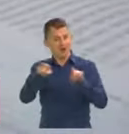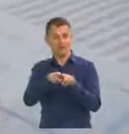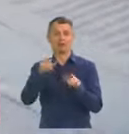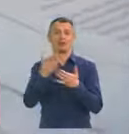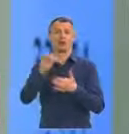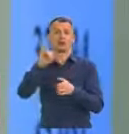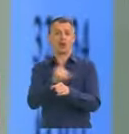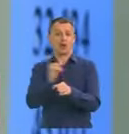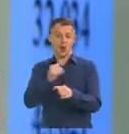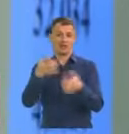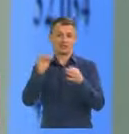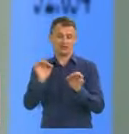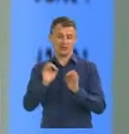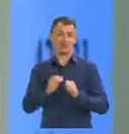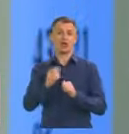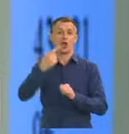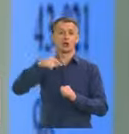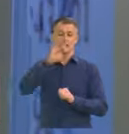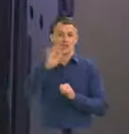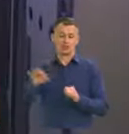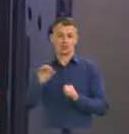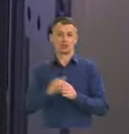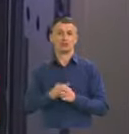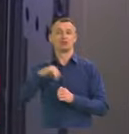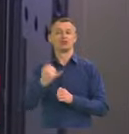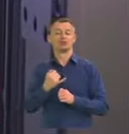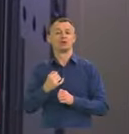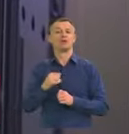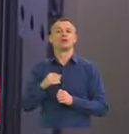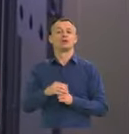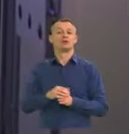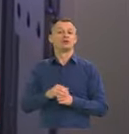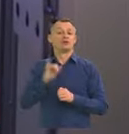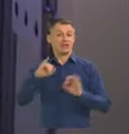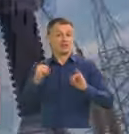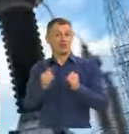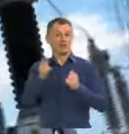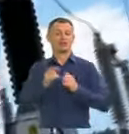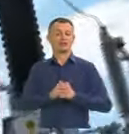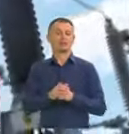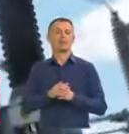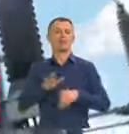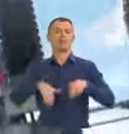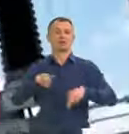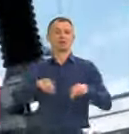100% corecte și ștornările și refacerile facturile pe noiembrie și decembrie să se și întâmple. Ministrul